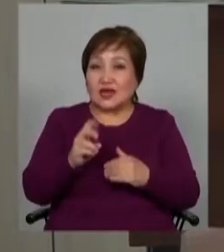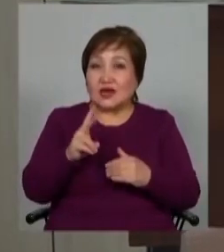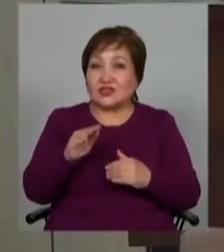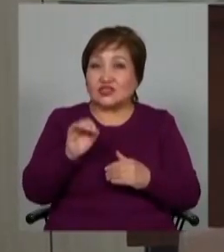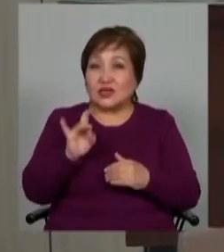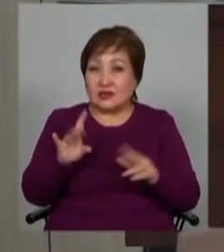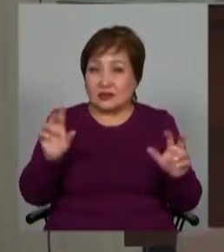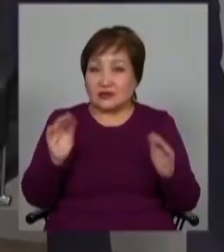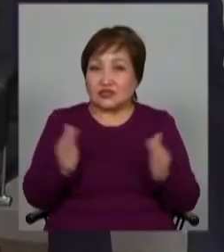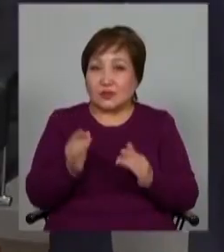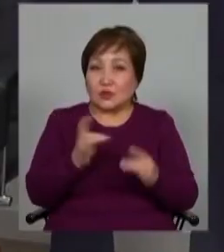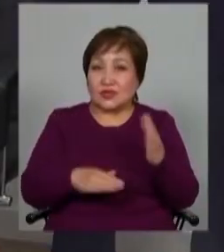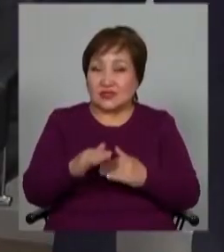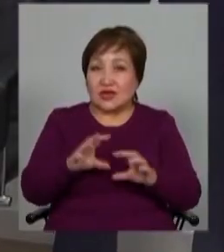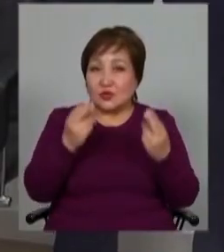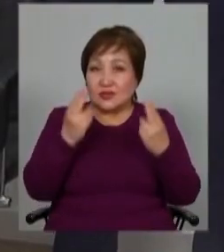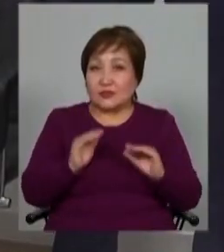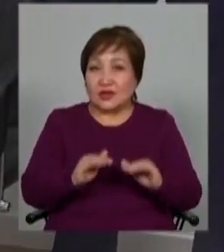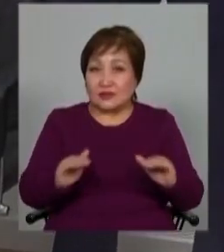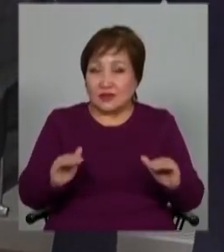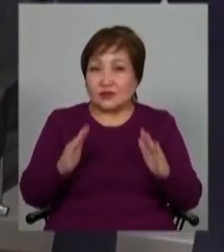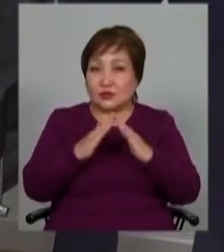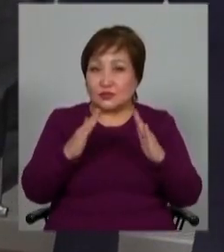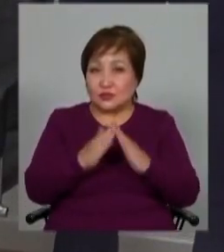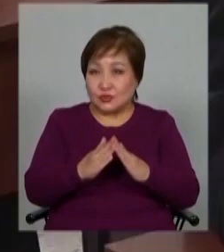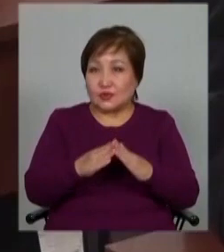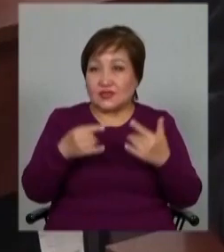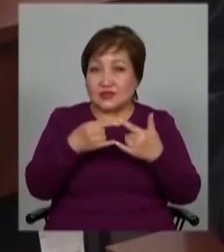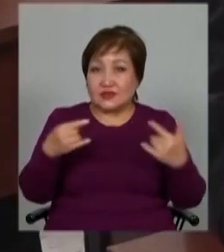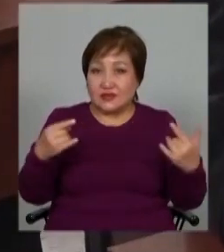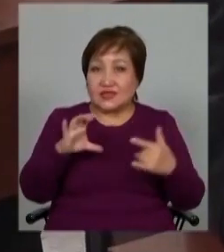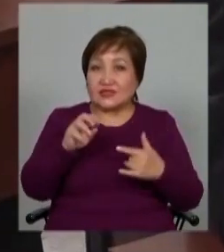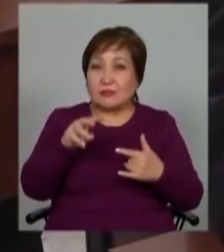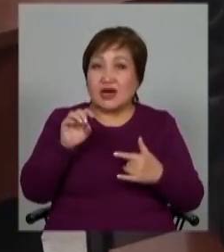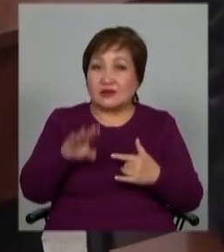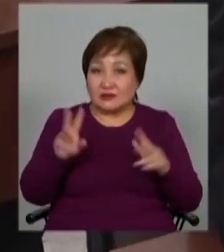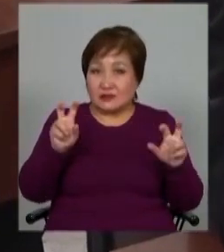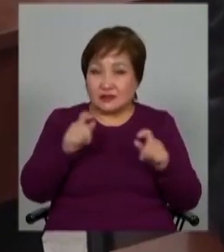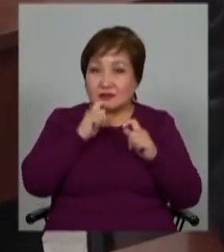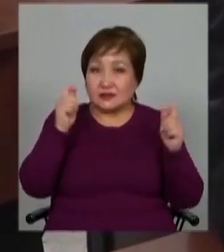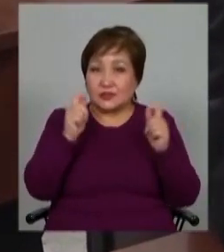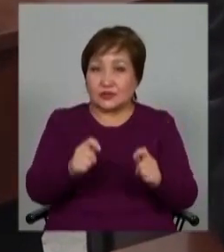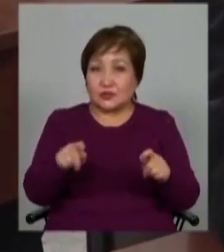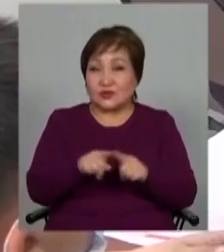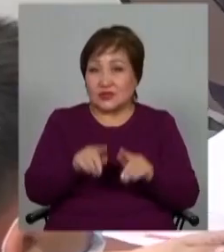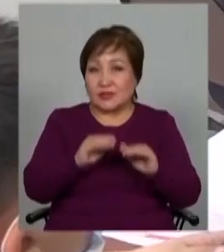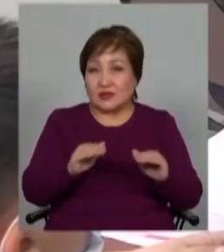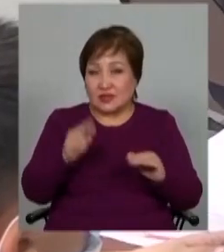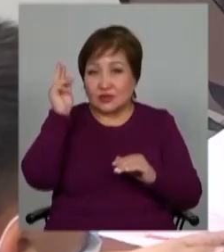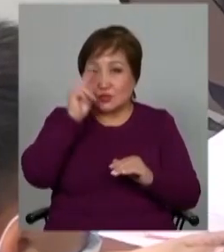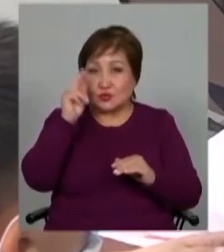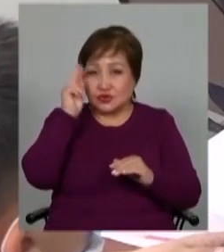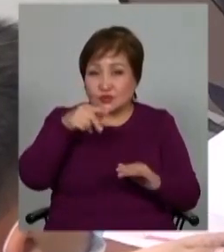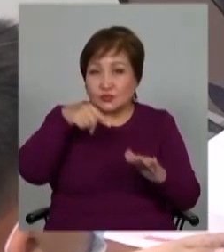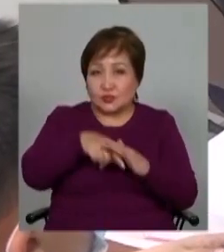ауданындағы әлеуметтік балалар үйіне тегін тарифтен бөлек смарт теледидарды сыйға тартты. Осылайша медреседегі балалардың терең білім алуына жол ашып отыр,